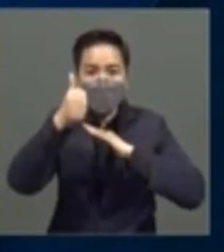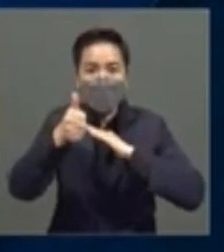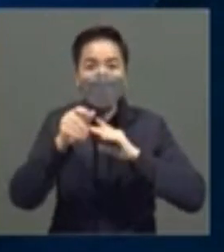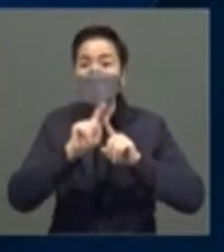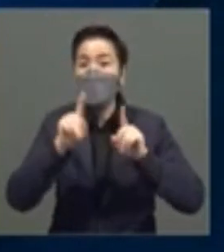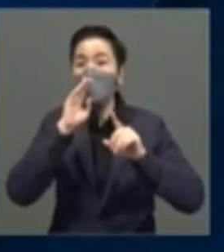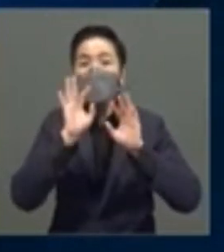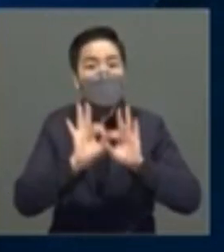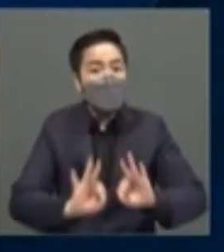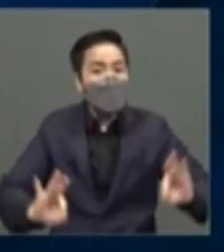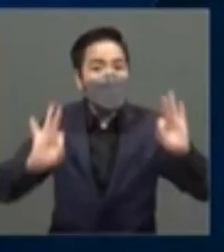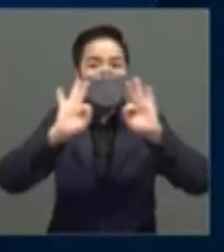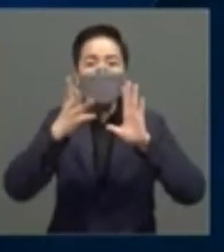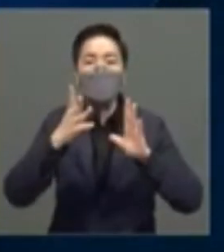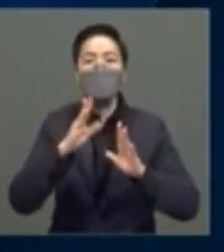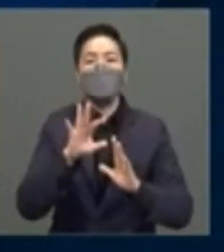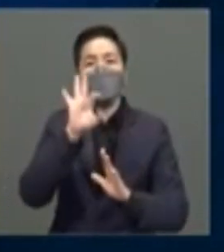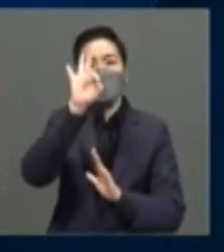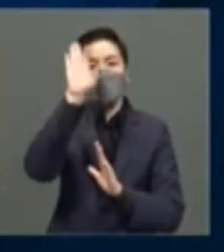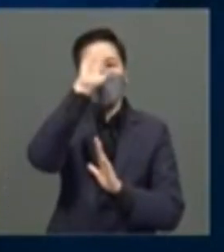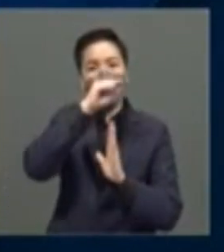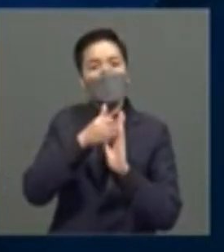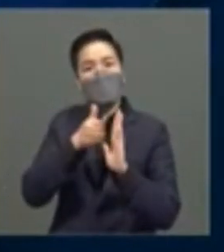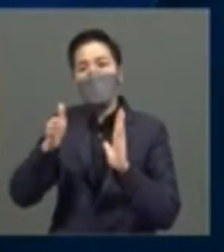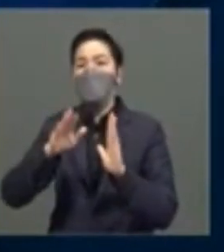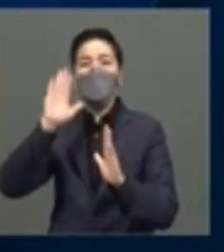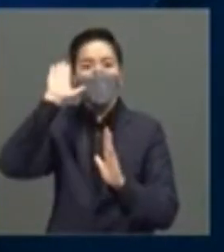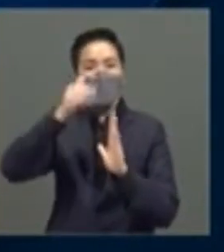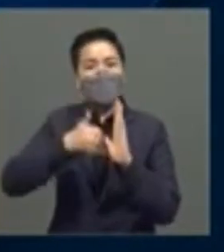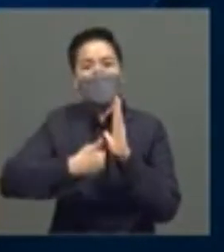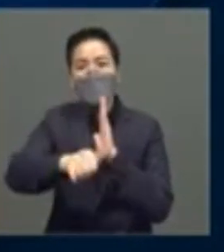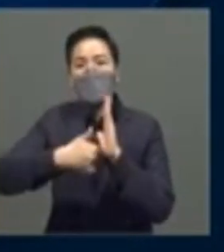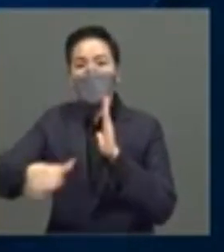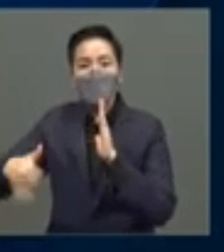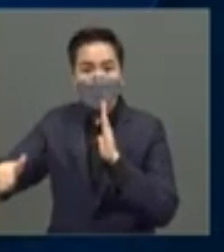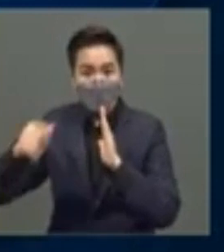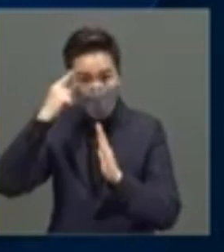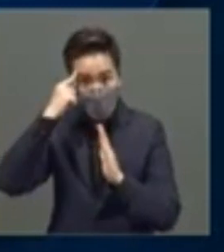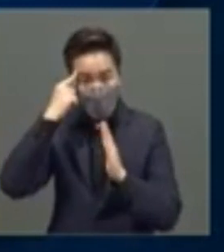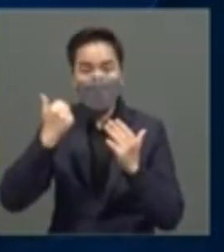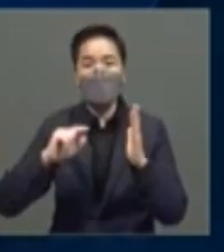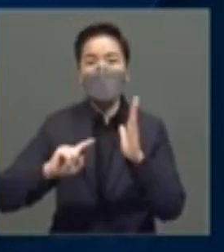านหลังเวลา3ทุ่มนะคะโดยมาตรการทั้งหมดนี้นะคะบังคับ